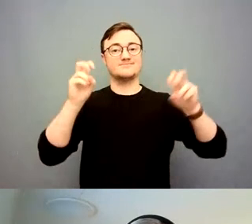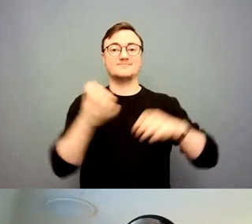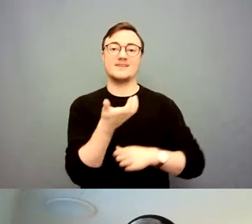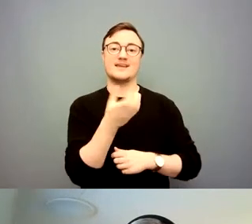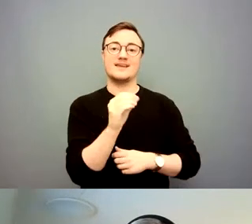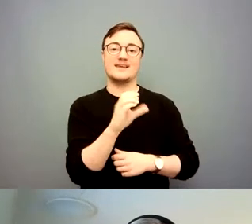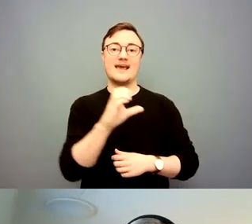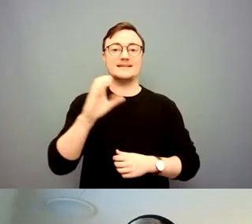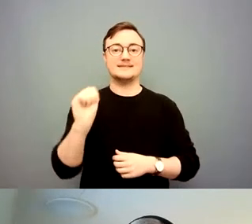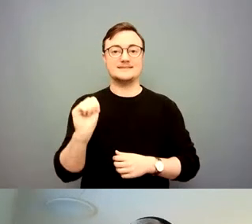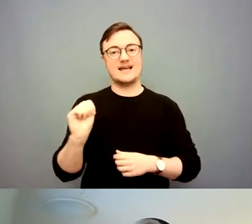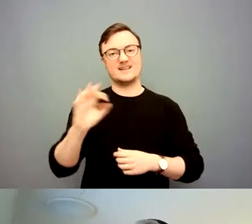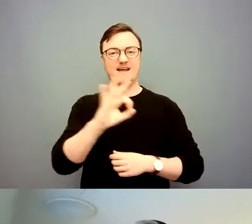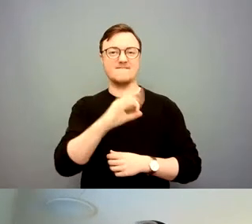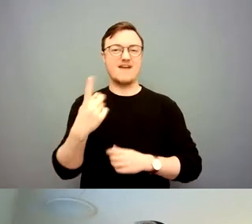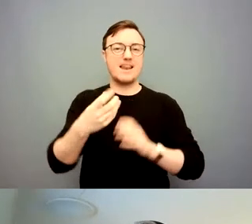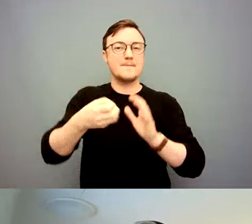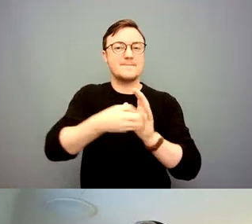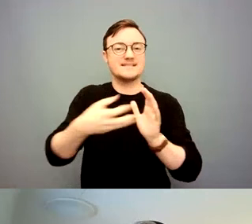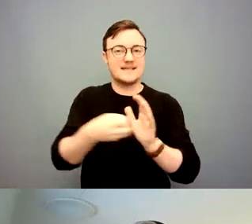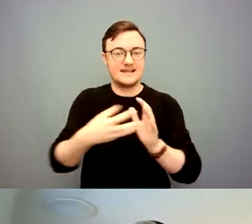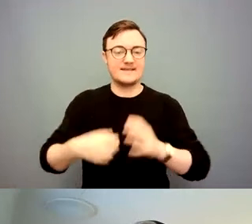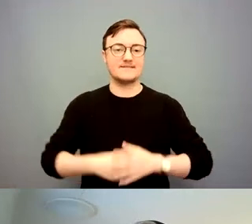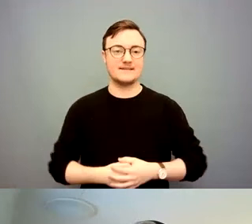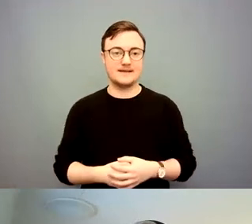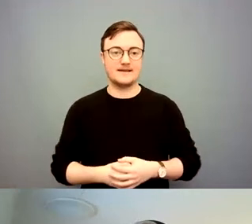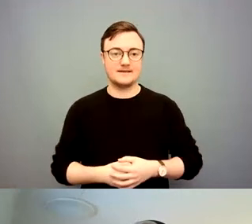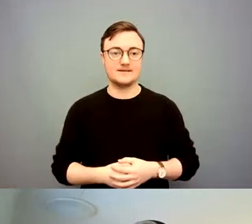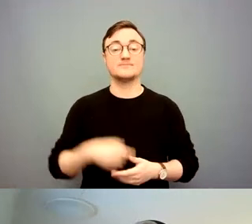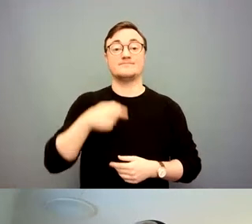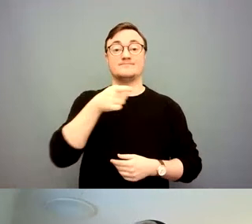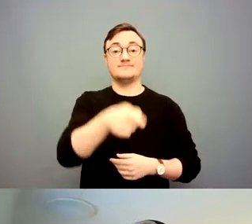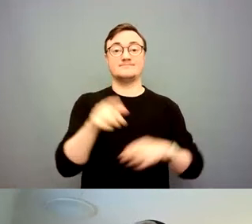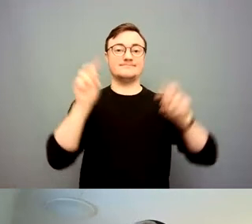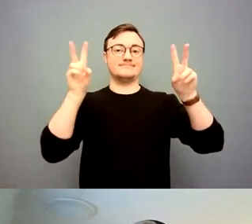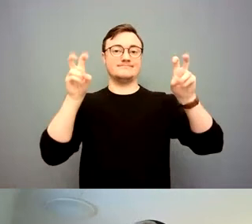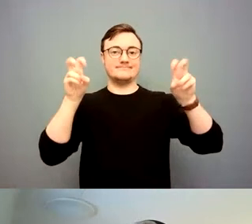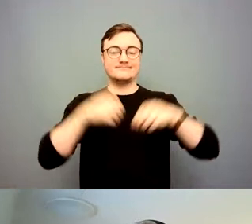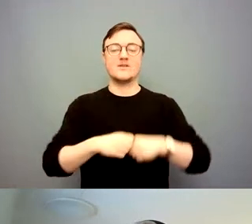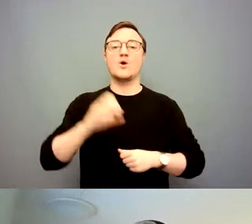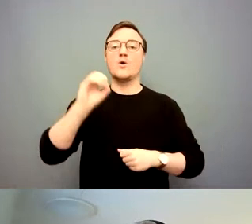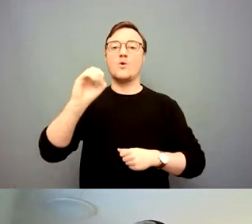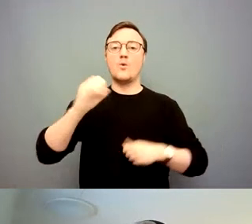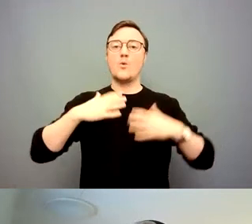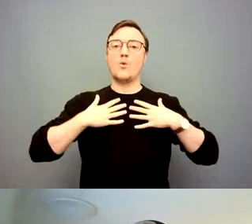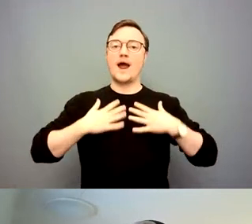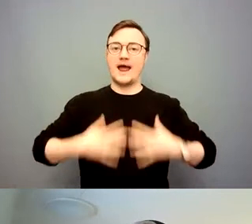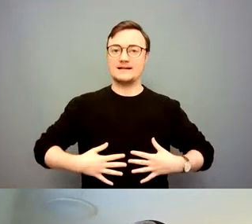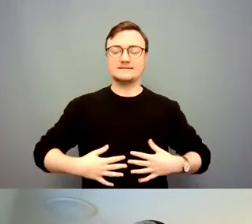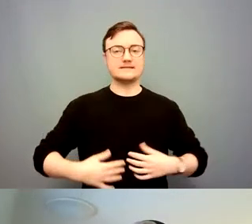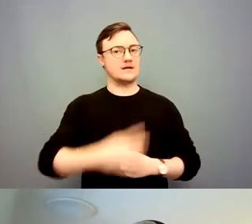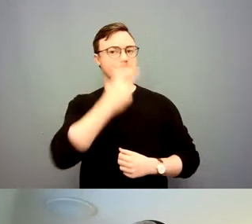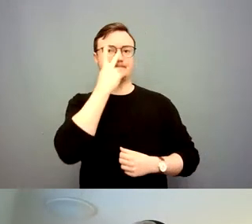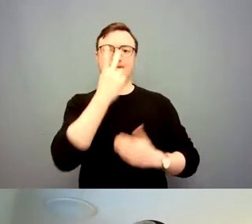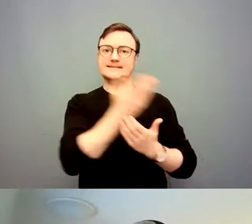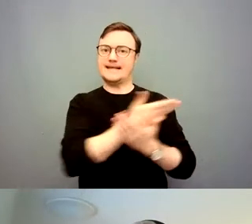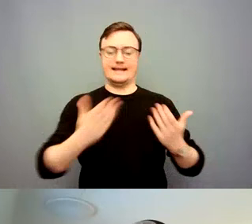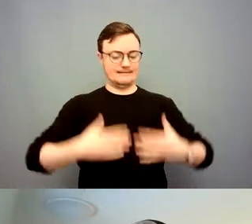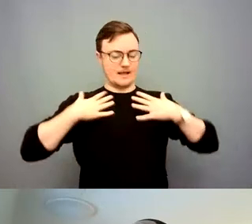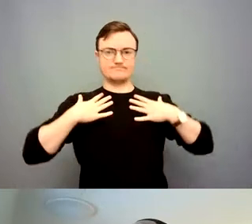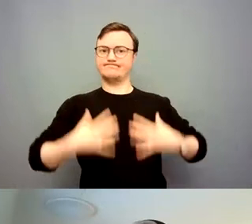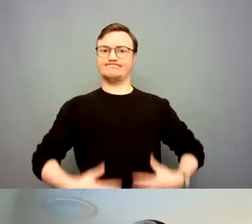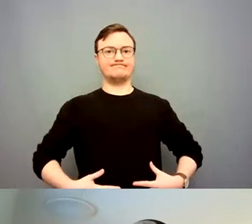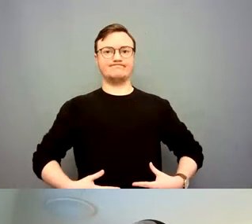fall. Och det har vi valt att kalla för ohälsa syns inte utanpå.